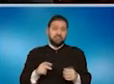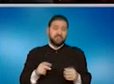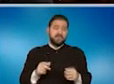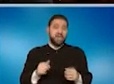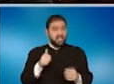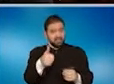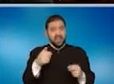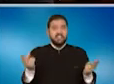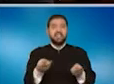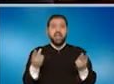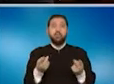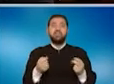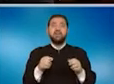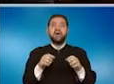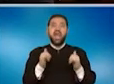De ce?